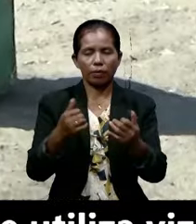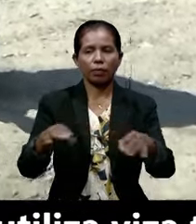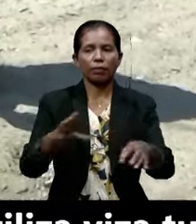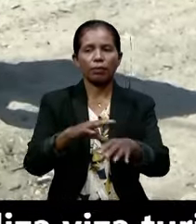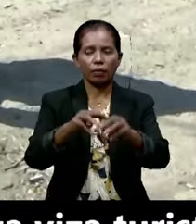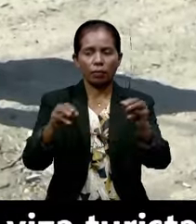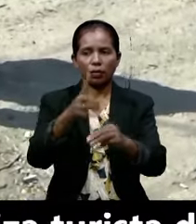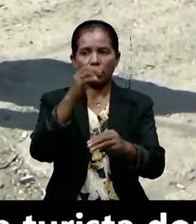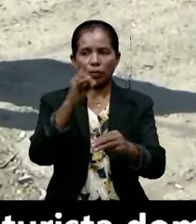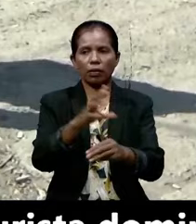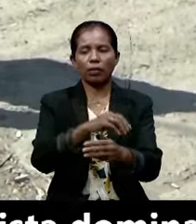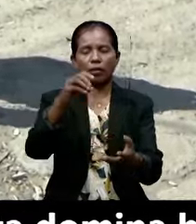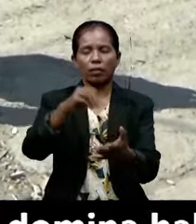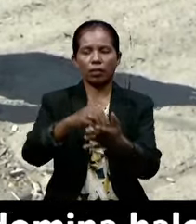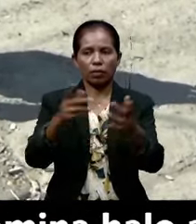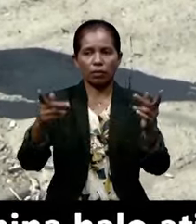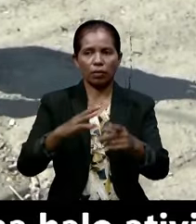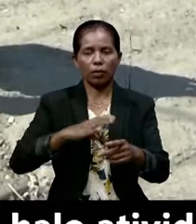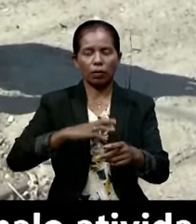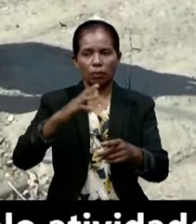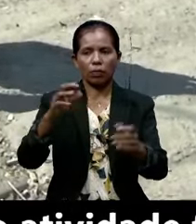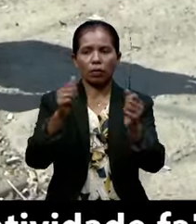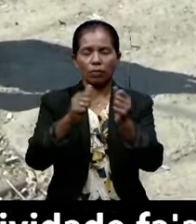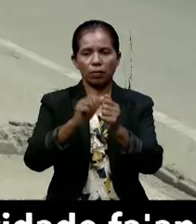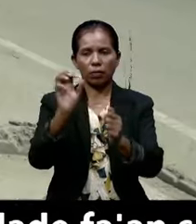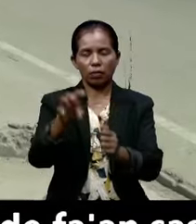Saneamentu Munisipiu Dili koloka iha area Komoro hamutuk sang resen lima